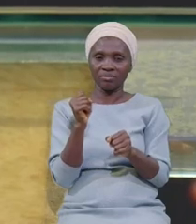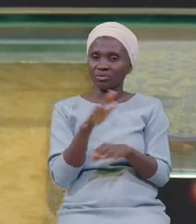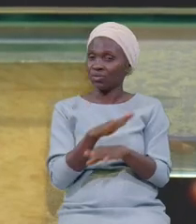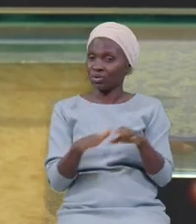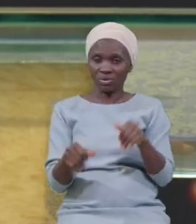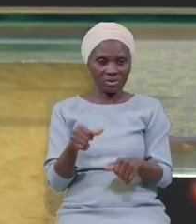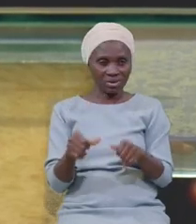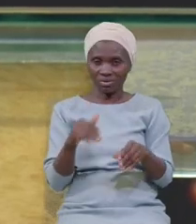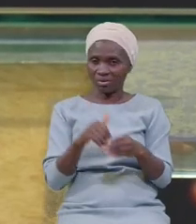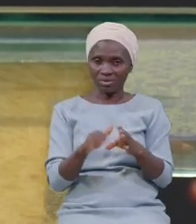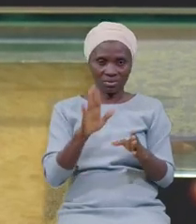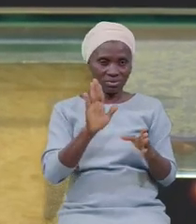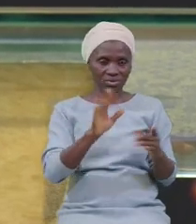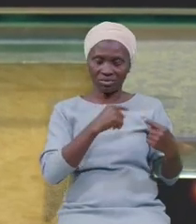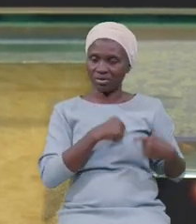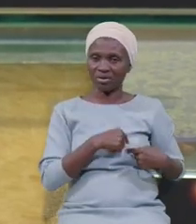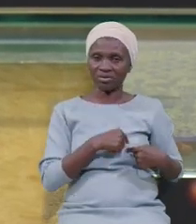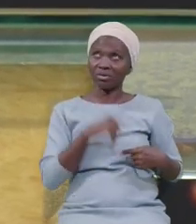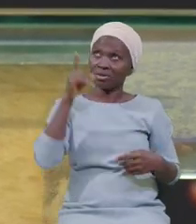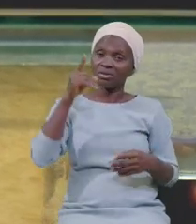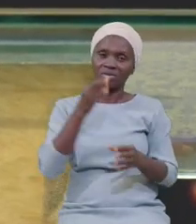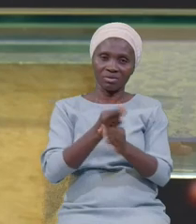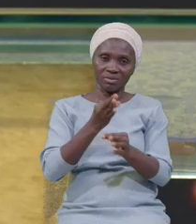Pas de doute dans votre cœur, vous savez qu'il est le Dieu fidèle.